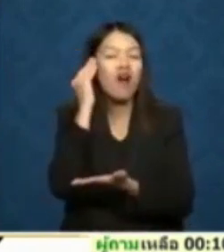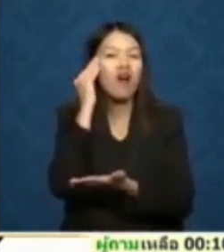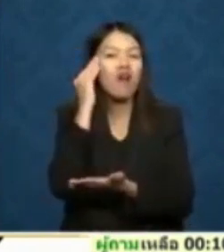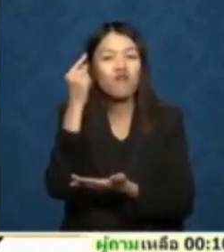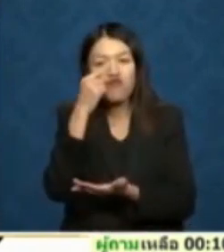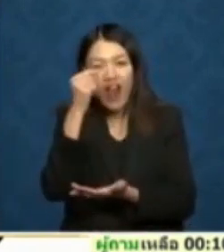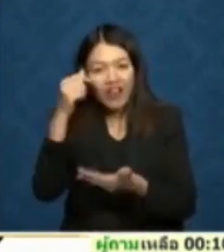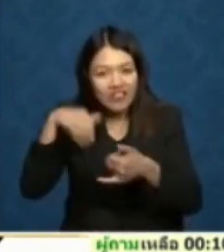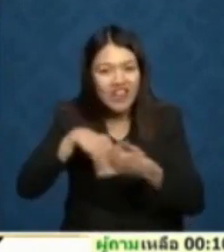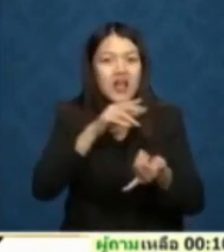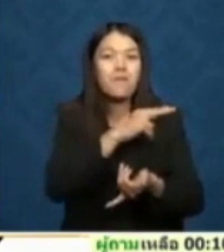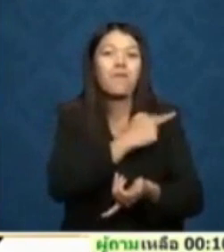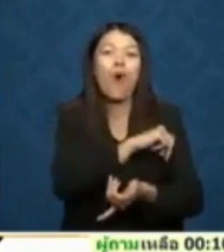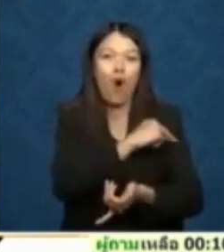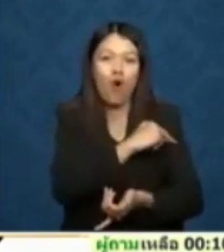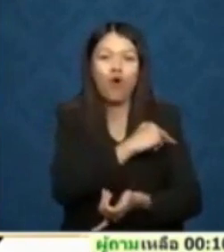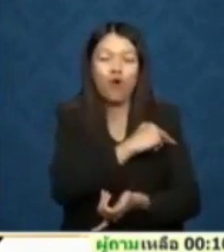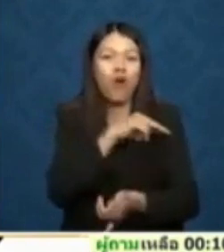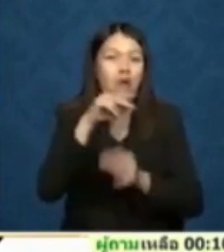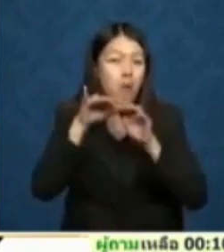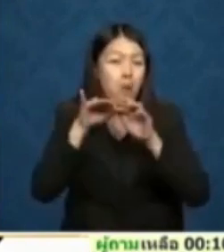แพร่ออกไปโดยทั่ว